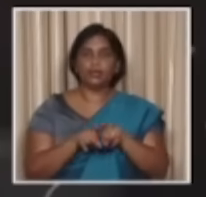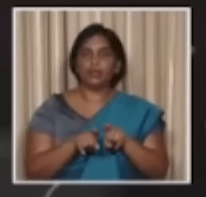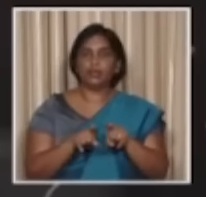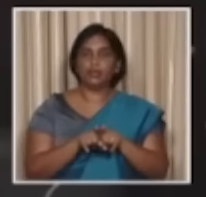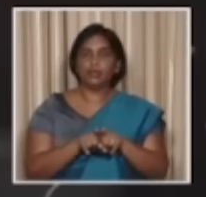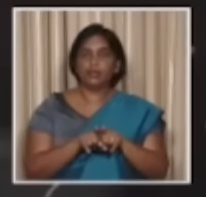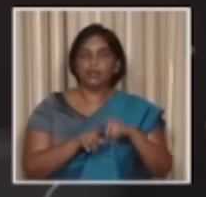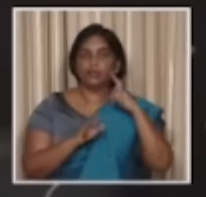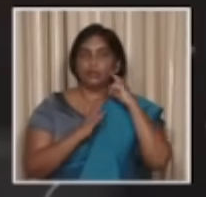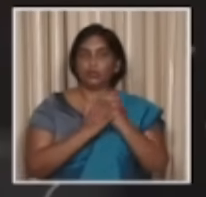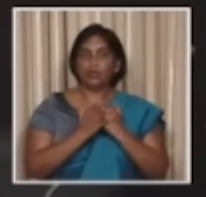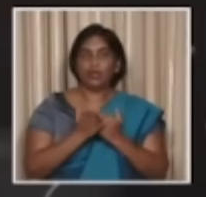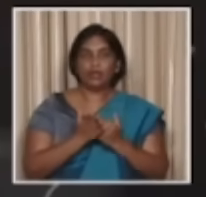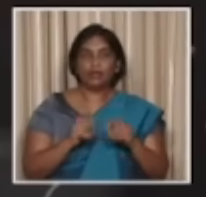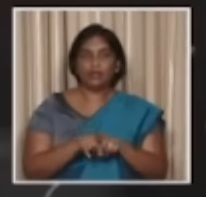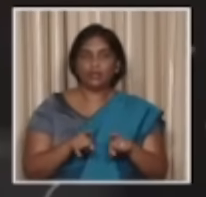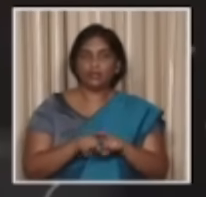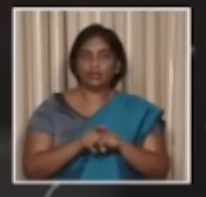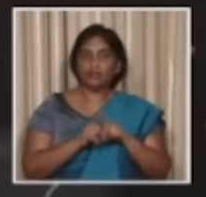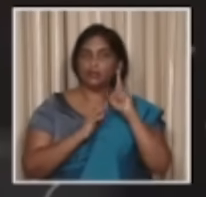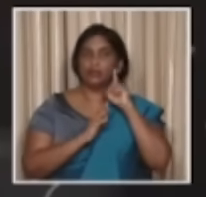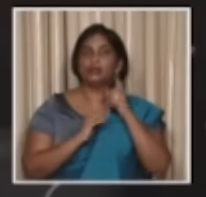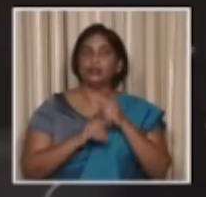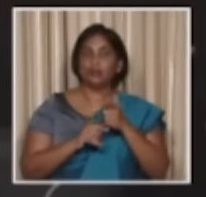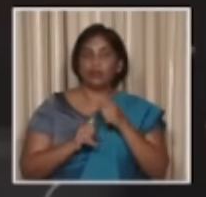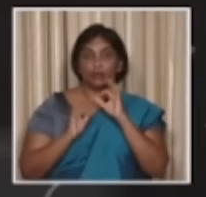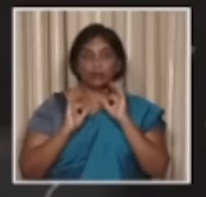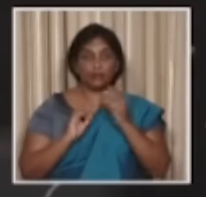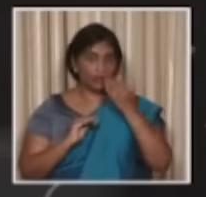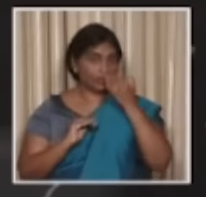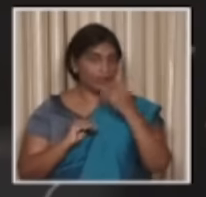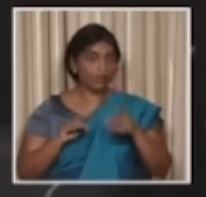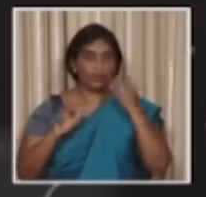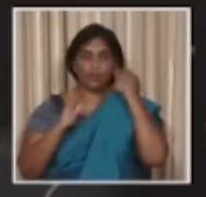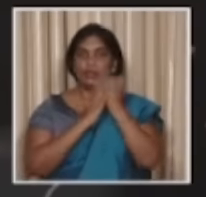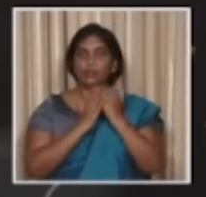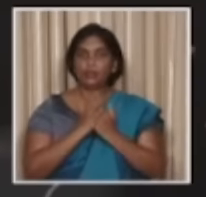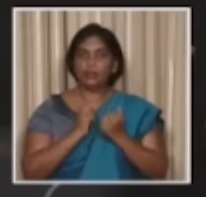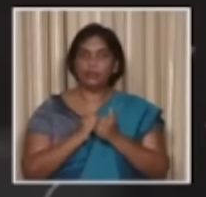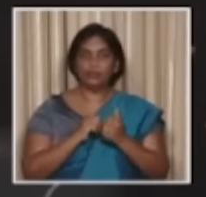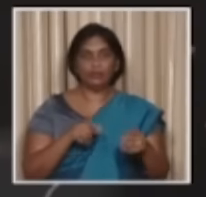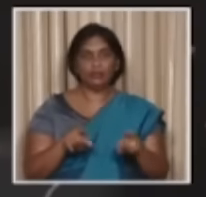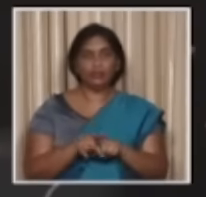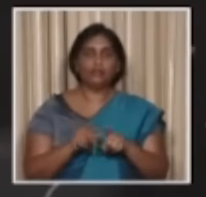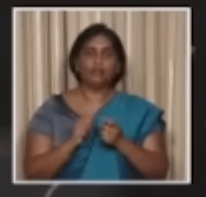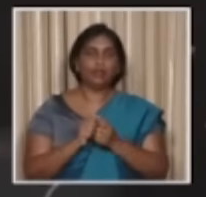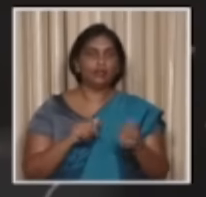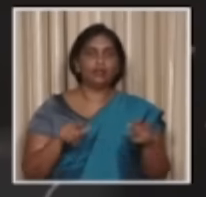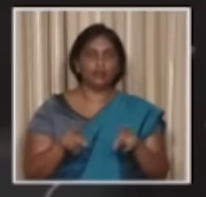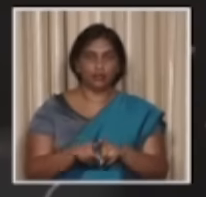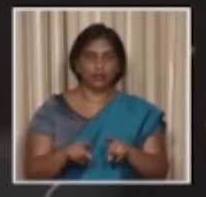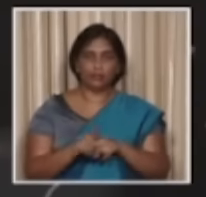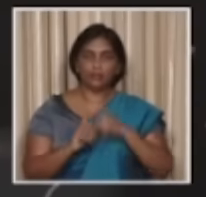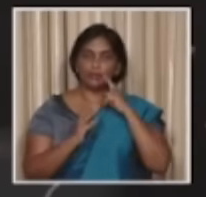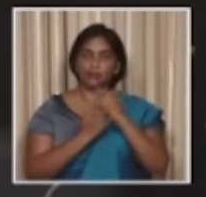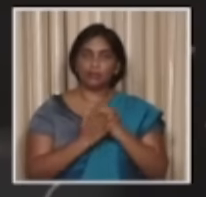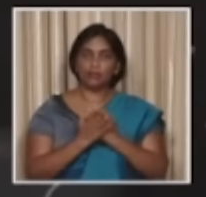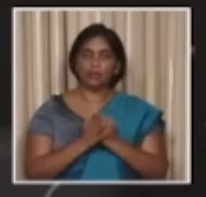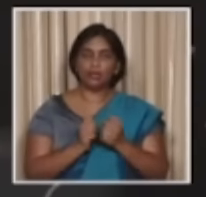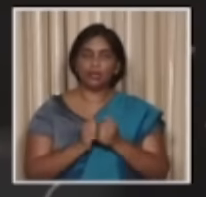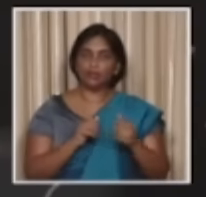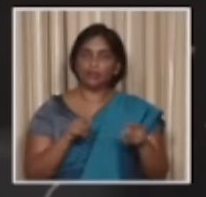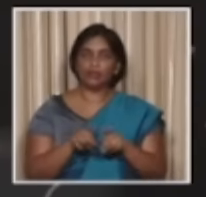සමහර අවස්ථාවල නියම ක්‍රියාමාර්ගය පාවිච්චි නොකොට සූසුකම් ලබා නැති ආයතන වලින් පවා බෙහෙත් ගේන වගේ වාර්තා